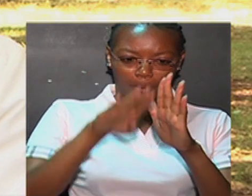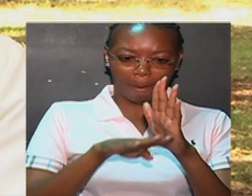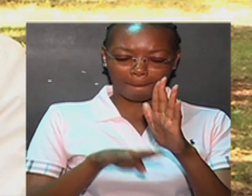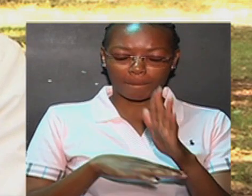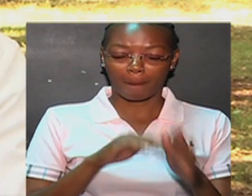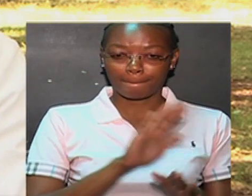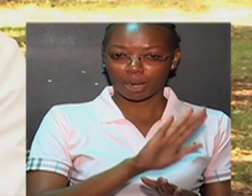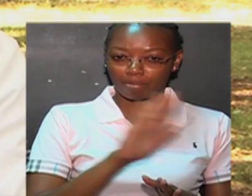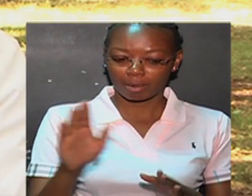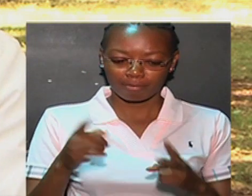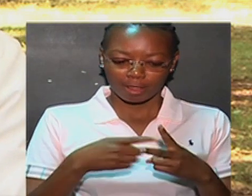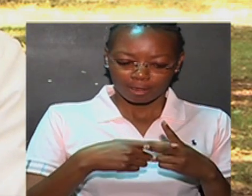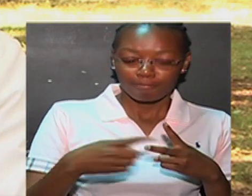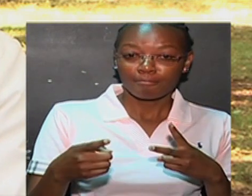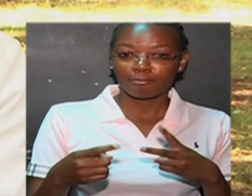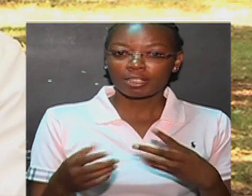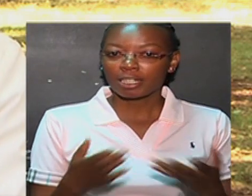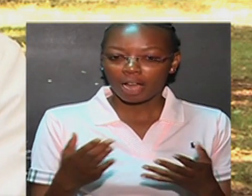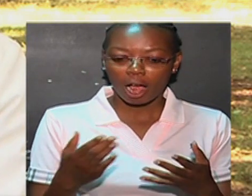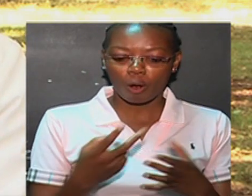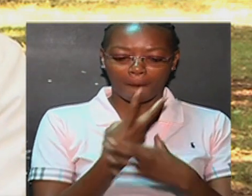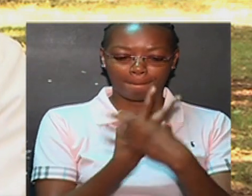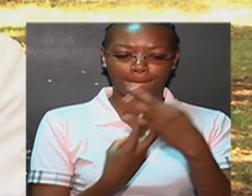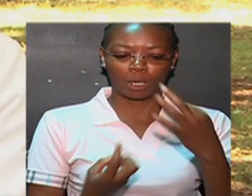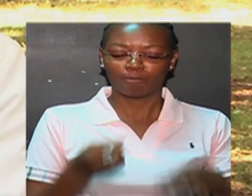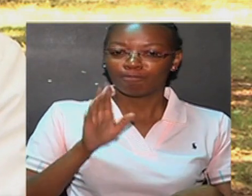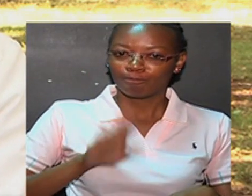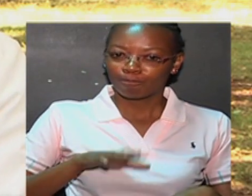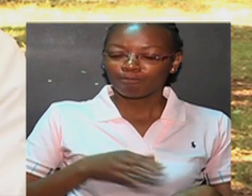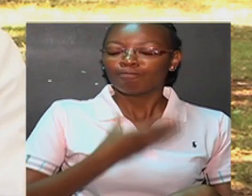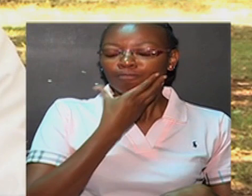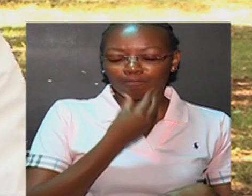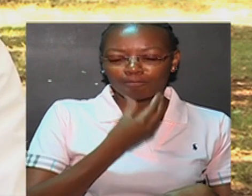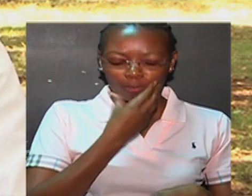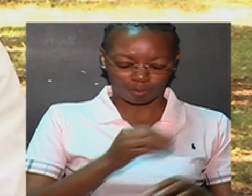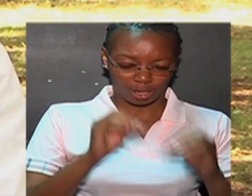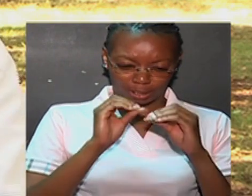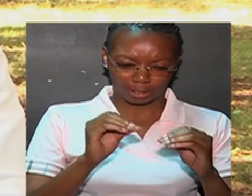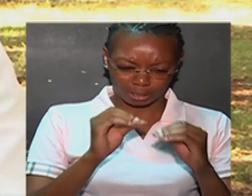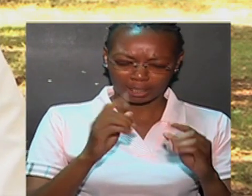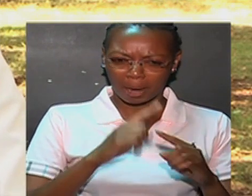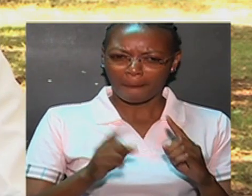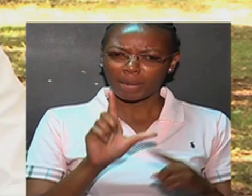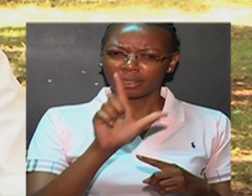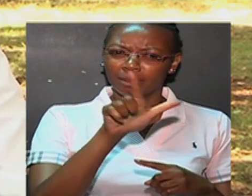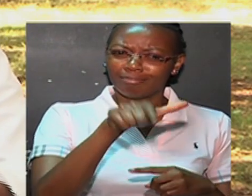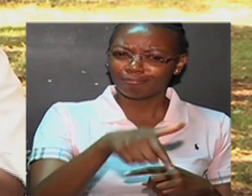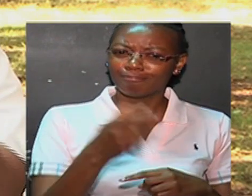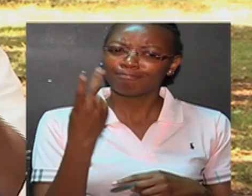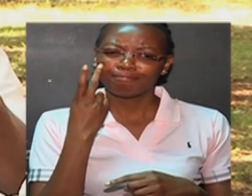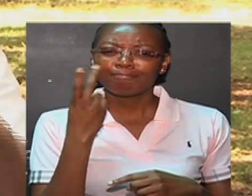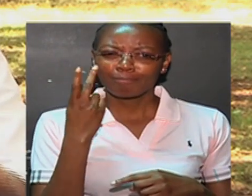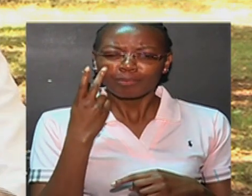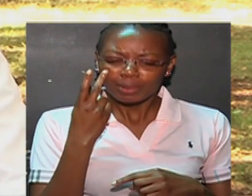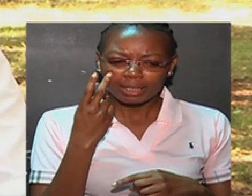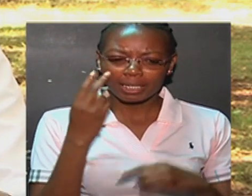na wanawake. Lakini tulikuja tukagundua ya kwamba wale watu ambao wanafuatilia, wakati